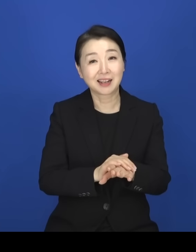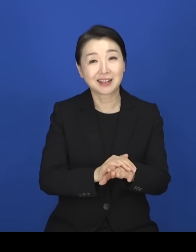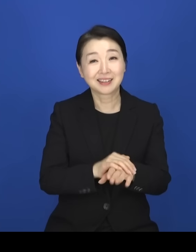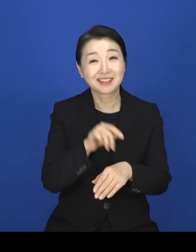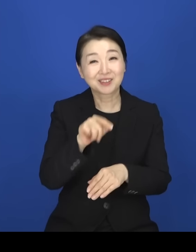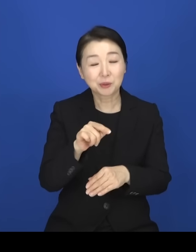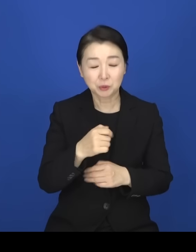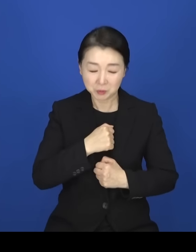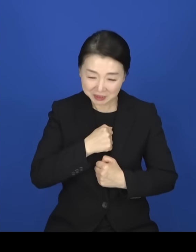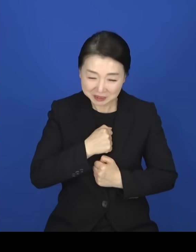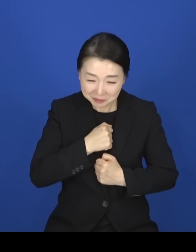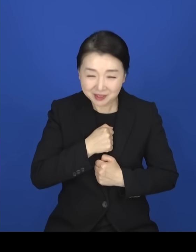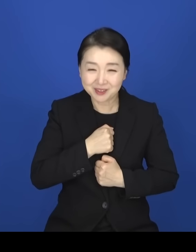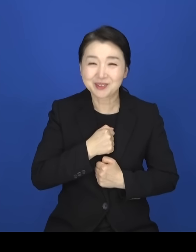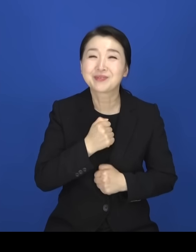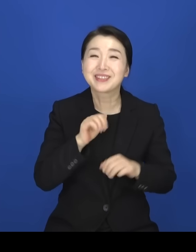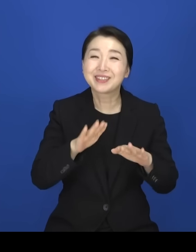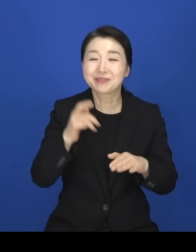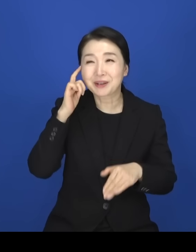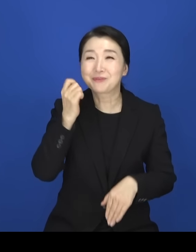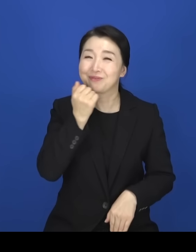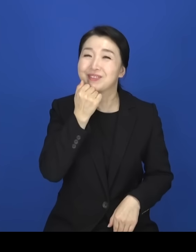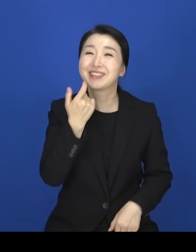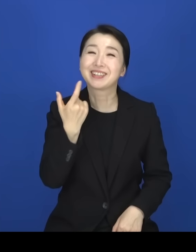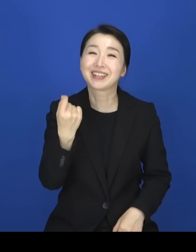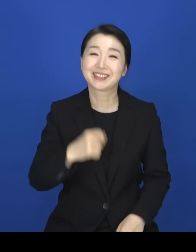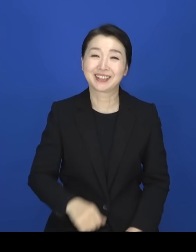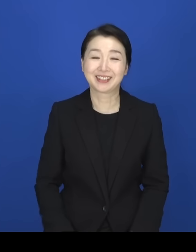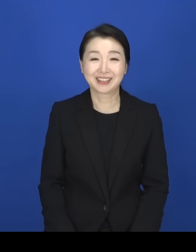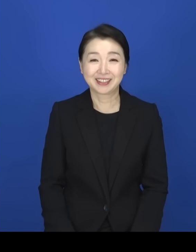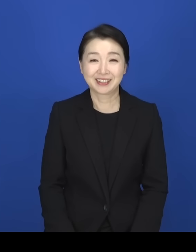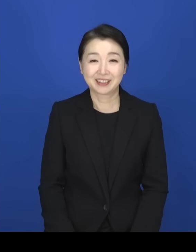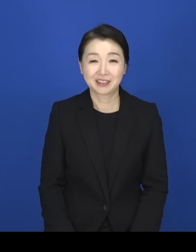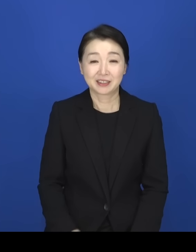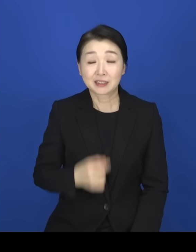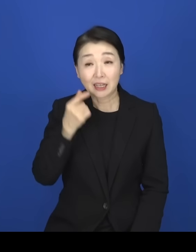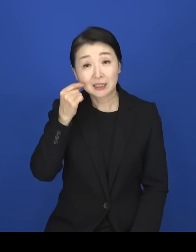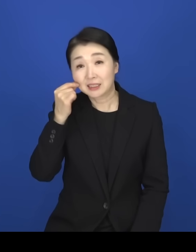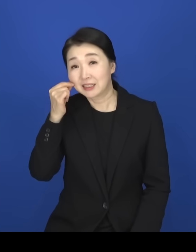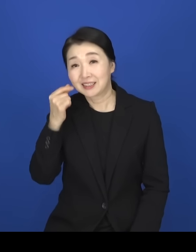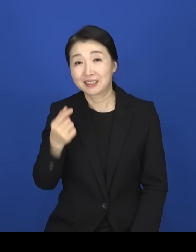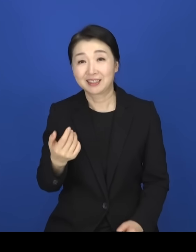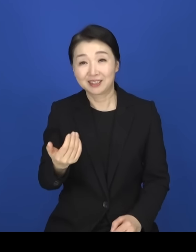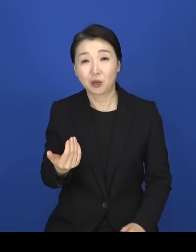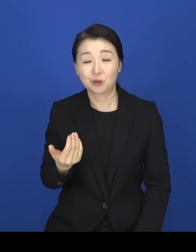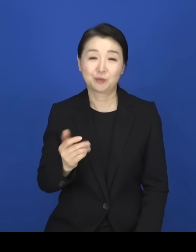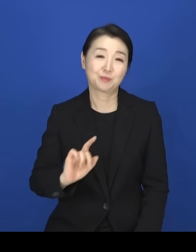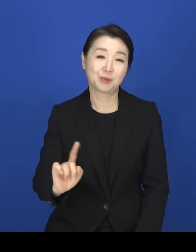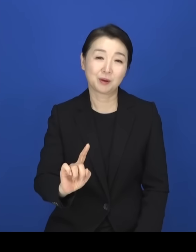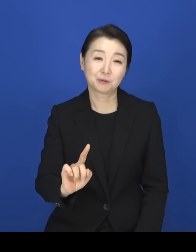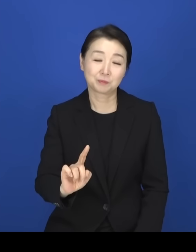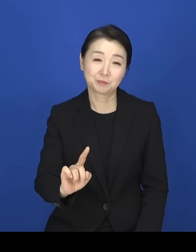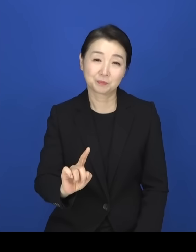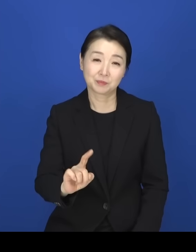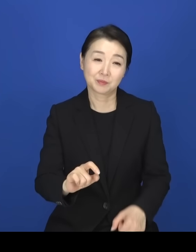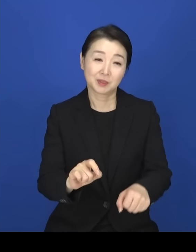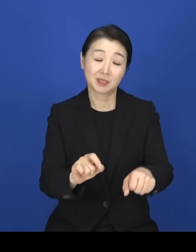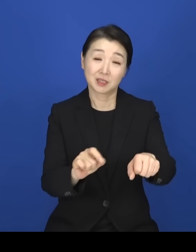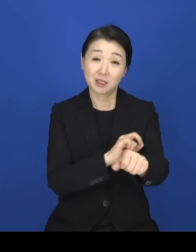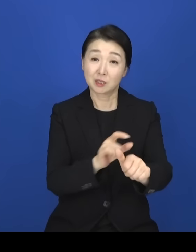선이긴 한데 그래서 제가 이제 오히려 저희 인기 생기기 전에 약간 아까 말씀드린 특채